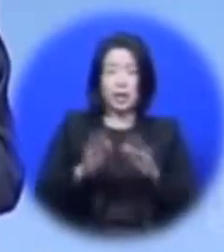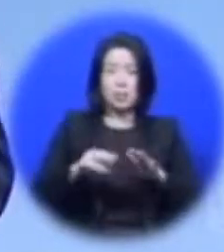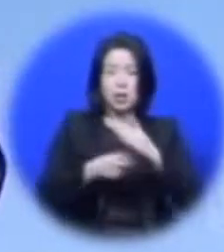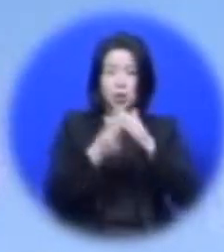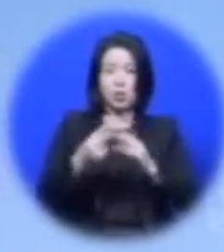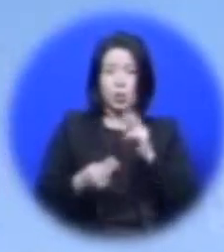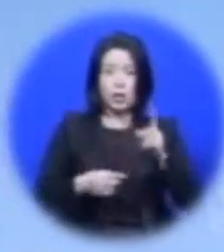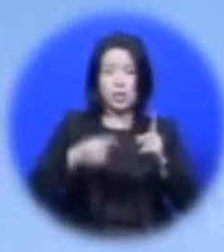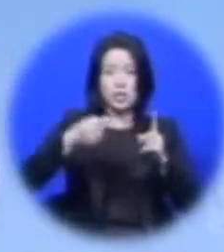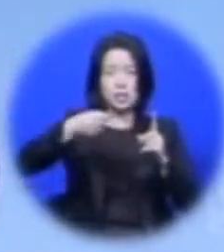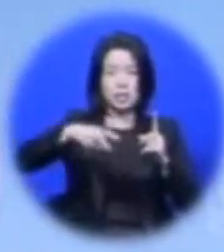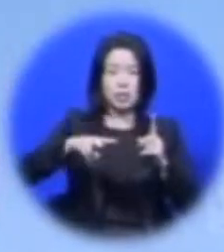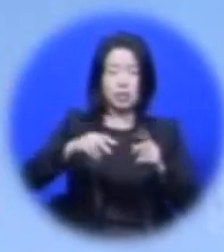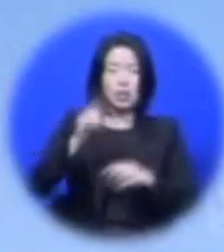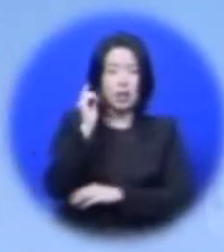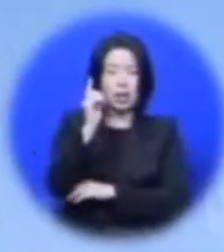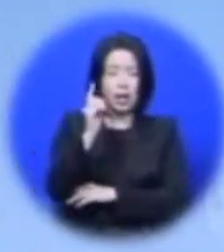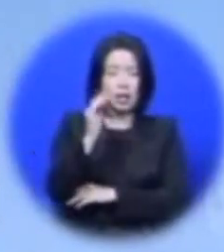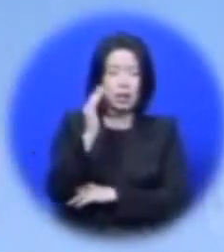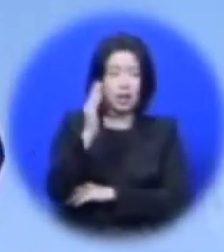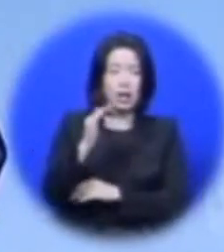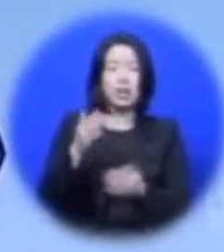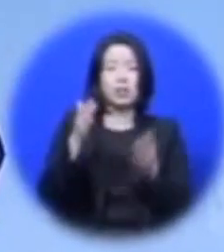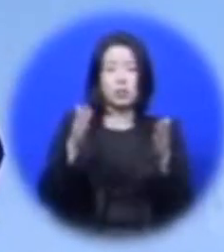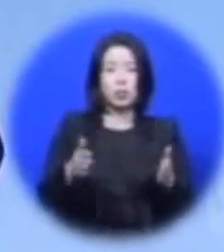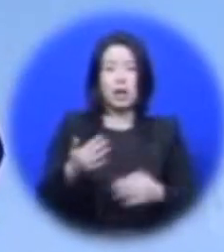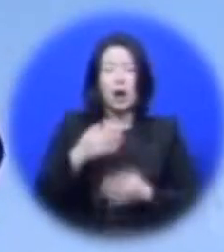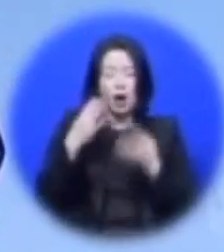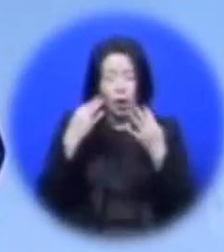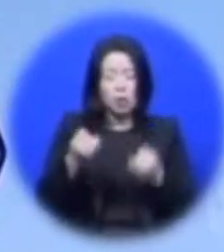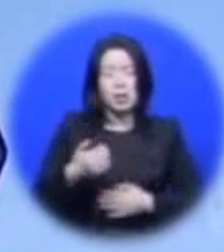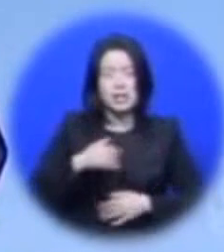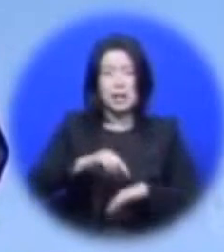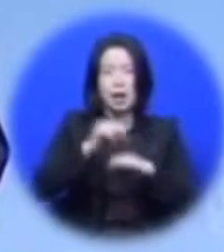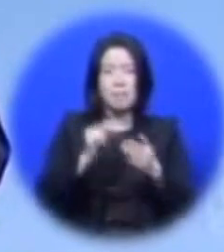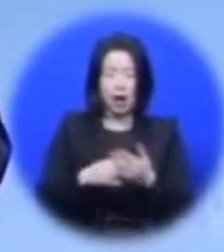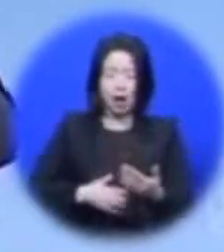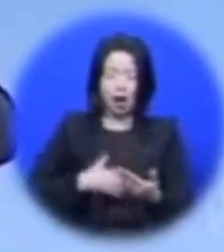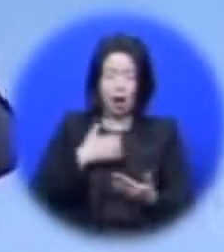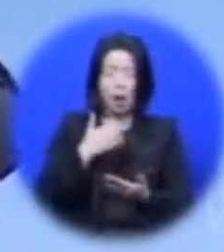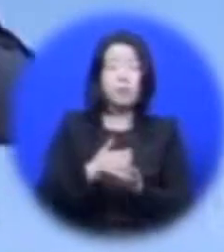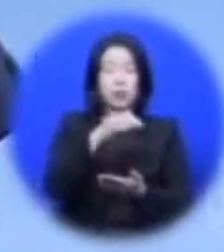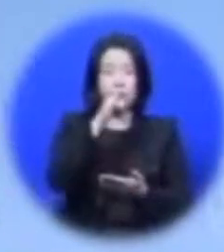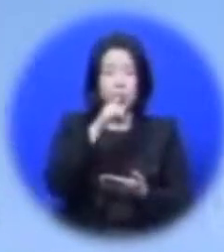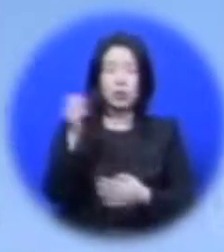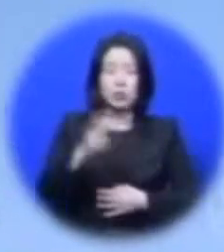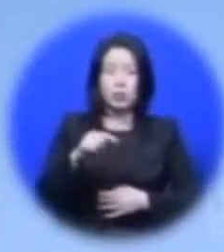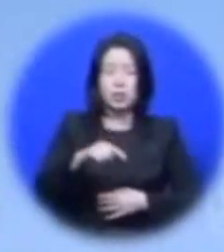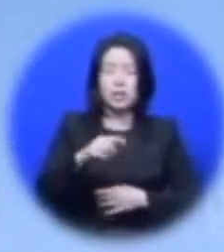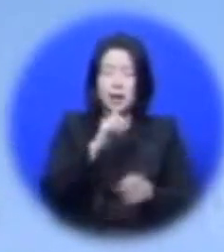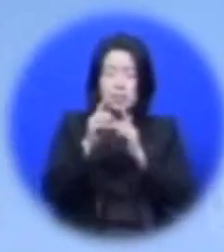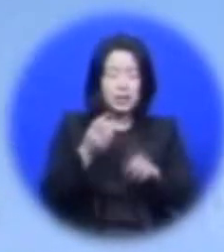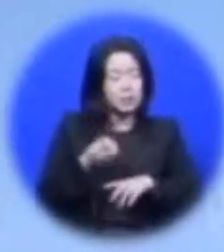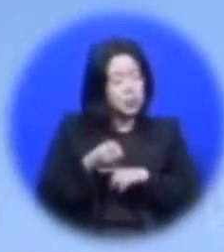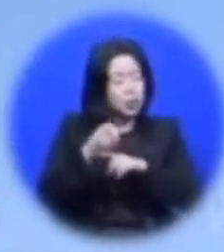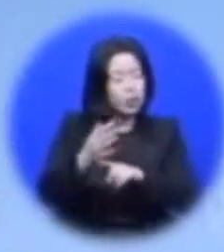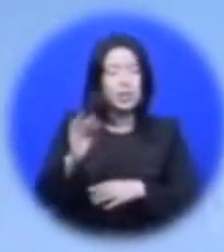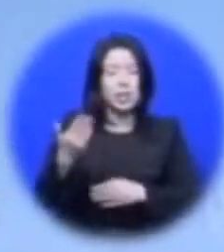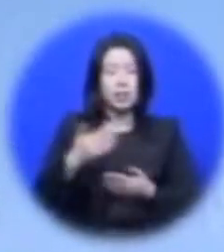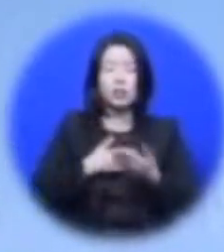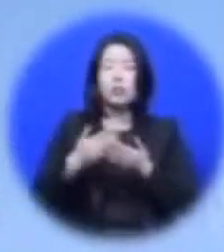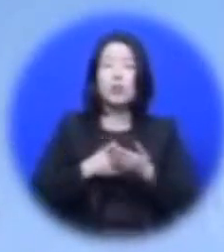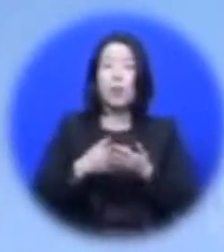요한일서 강해를 하면서 얼마나 제 마음이 감격스럽기도 하고 또 이 말씀을 전해야 되는 게